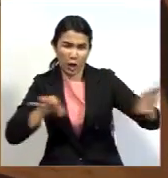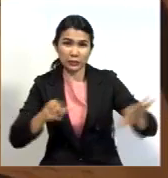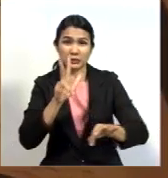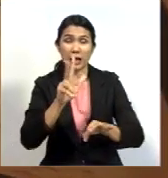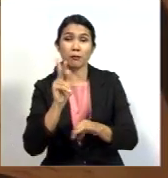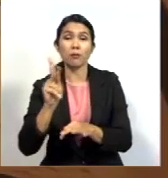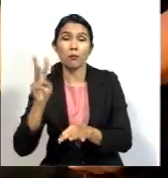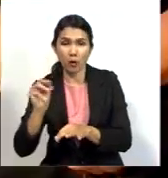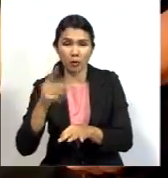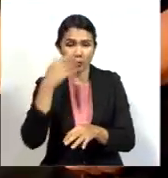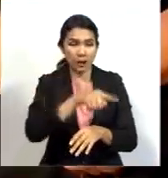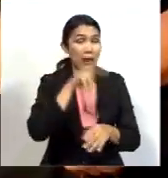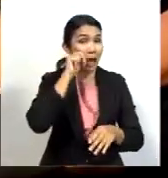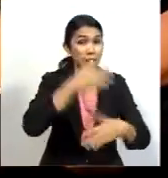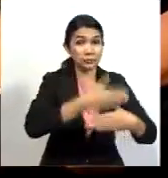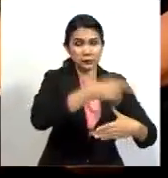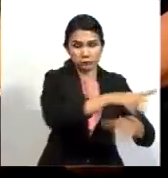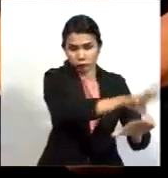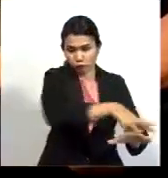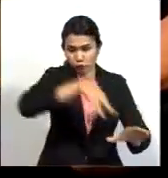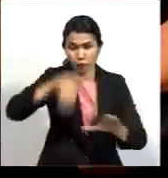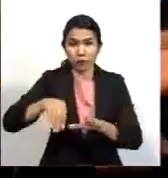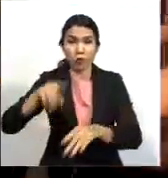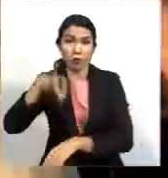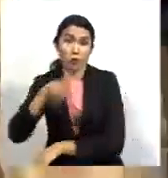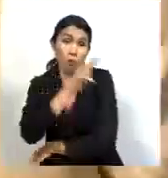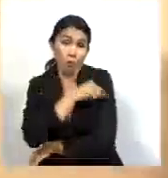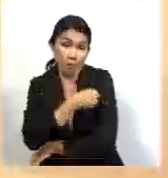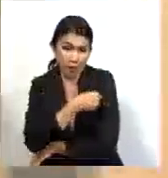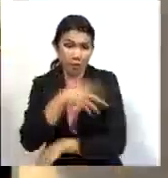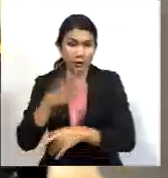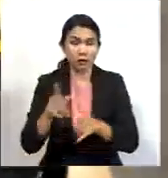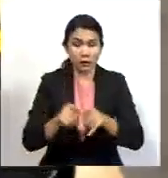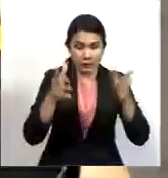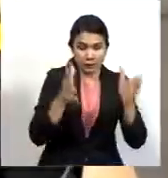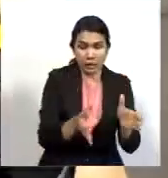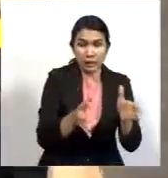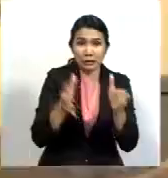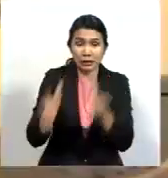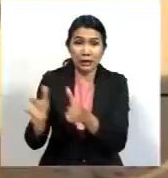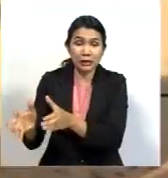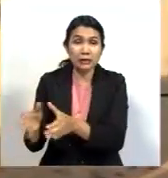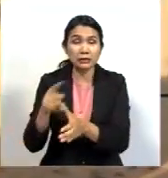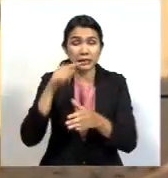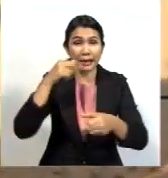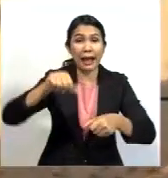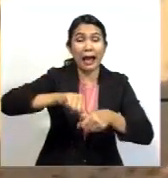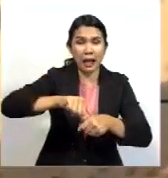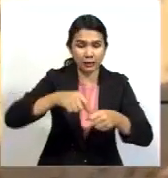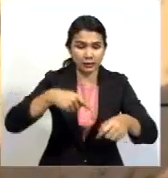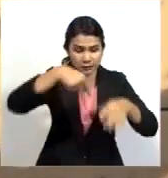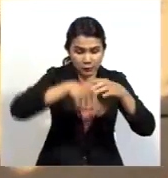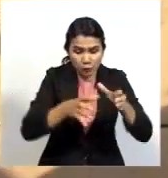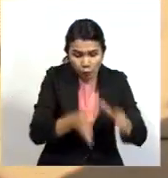าบ่อน้ำของโรงพยาบาลเมืองจันทน์แล้วก็เตรียมถังไฟเบอร์กลาสขนาด 2,000 ลิตรจำนวน15ถังเพื่อสำรองน้ำใต้ดินไว้ใ